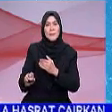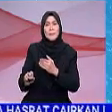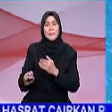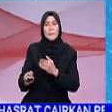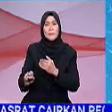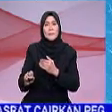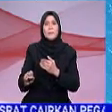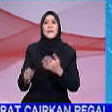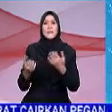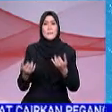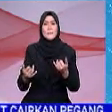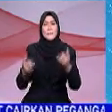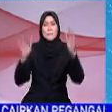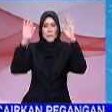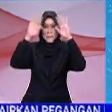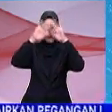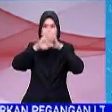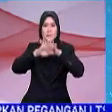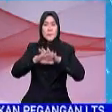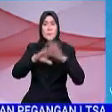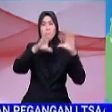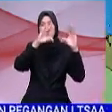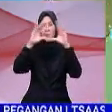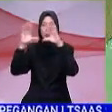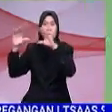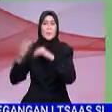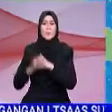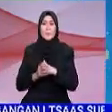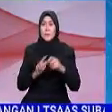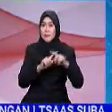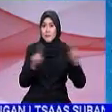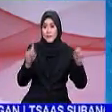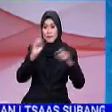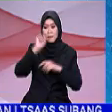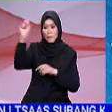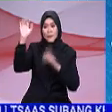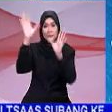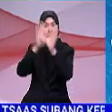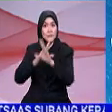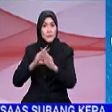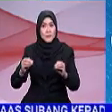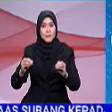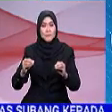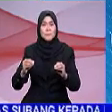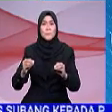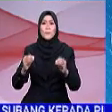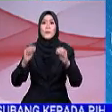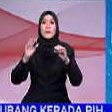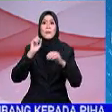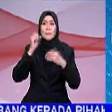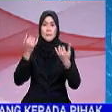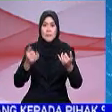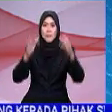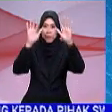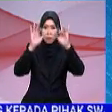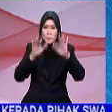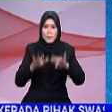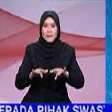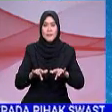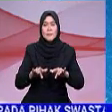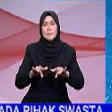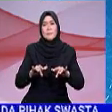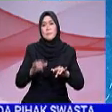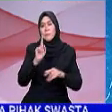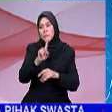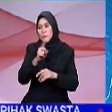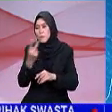masa kini dalam keadaan yang agak mendung. Berbeza dengan Sabah dan Sarawak, di negeri Sabah, hujan di satu tempat kini sedang berlaku di